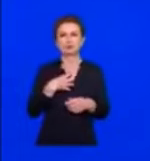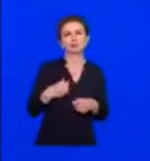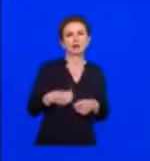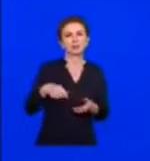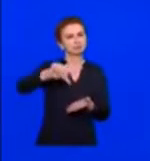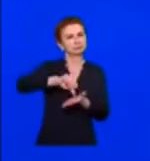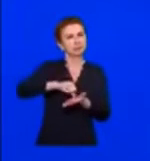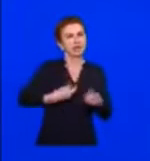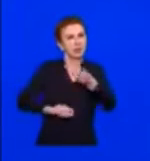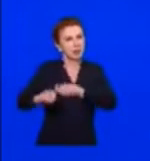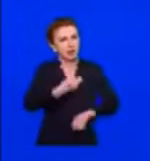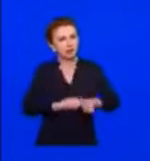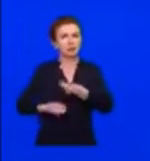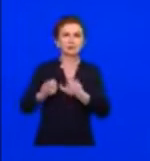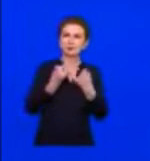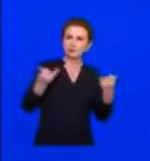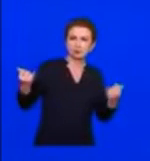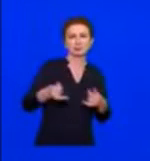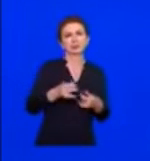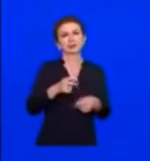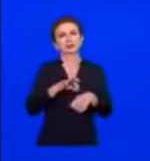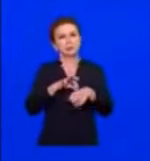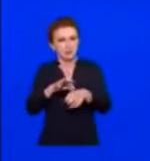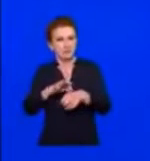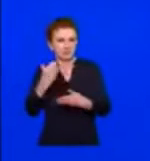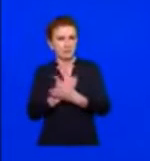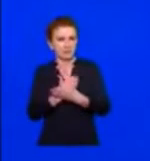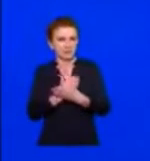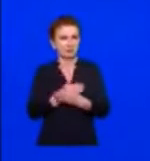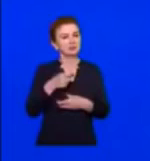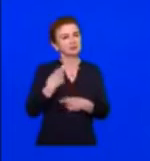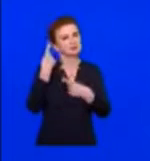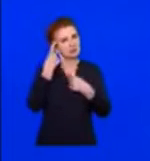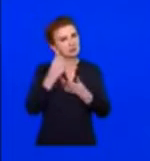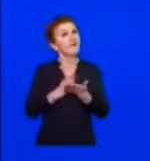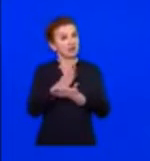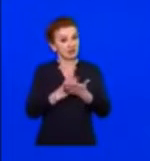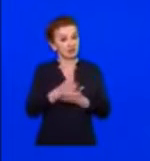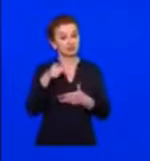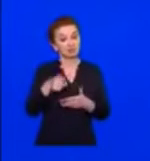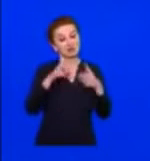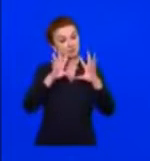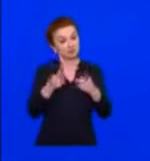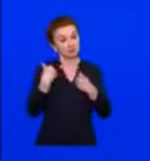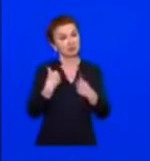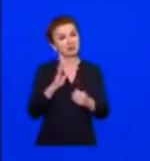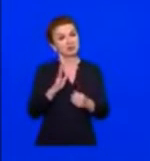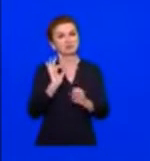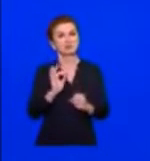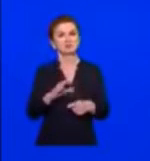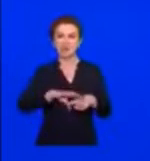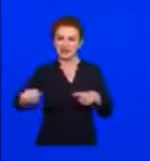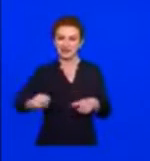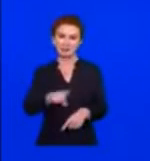różnymi podmiotami, które prowadzą galerie handlowe. I wierzę w to, że te podmioty będą trzymały się tych obostrzeń, że te